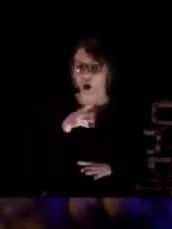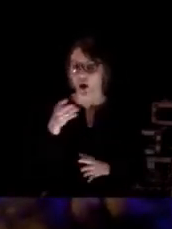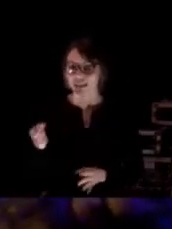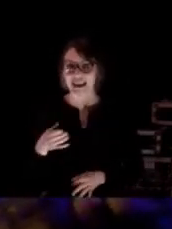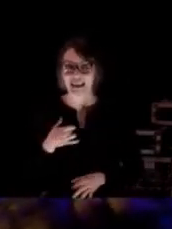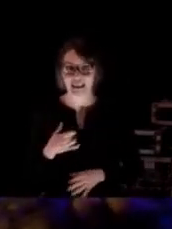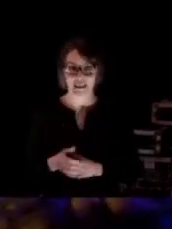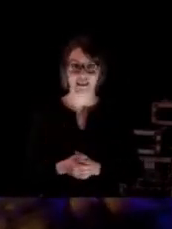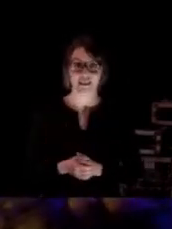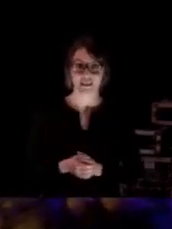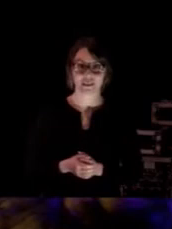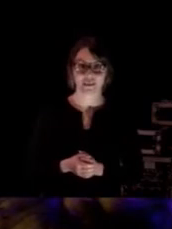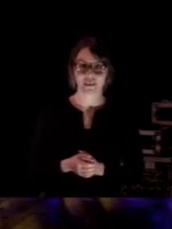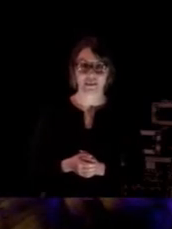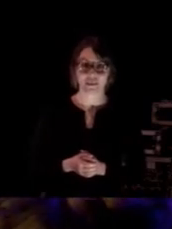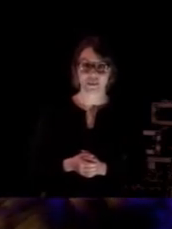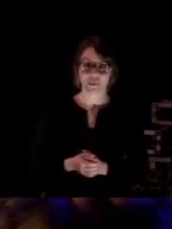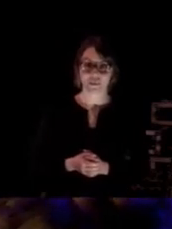da.